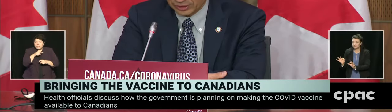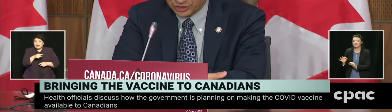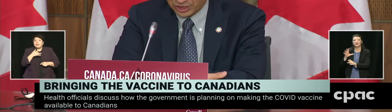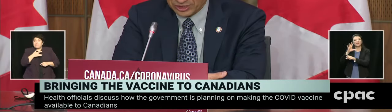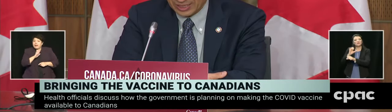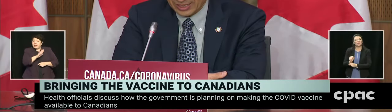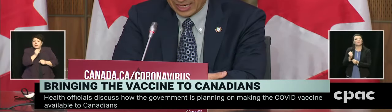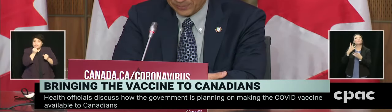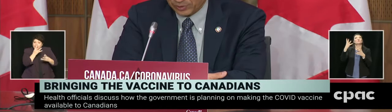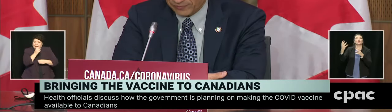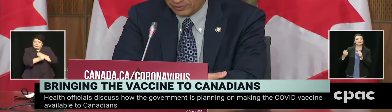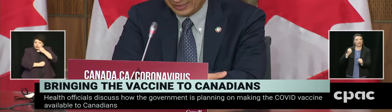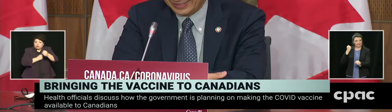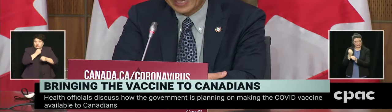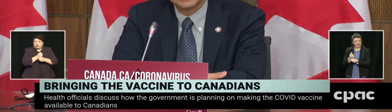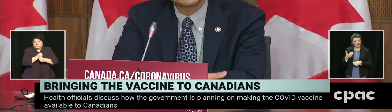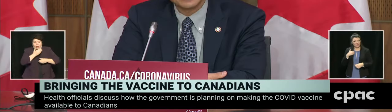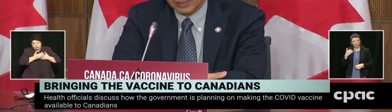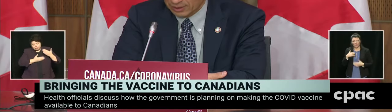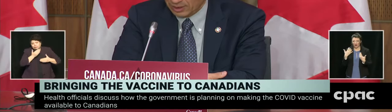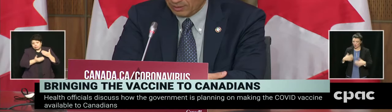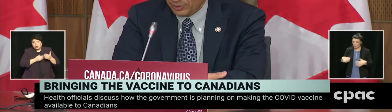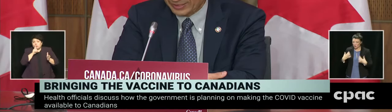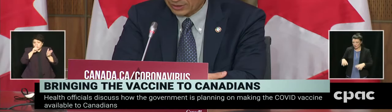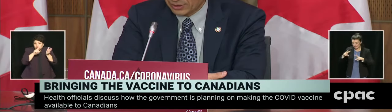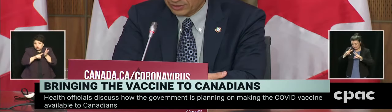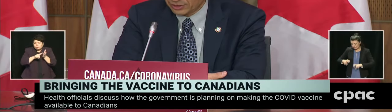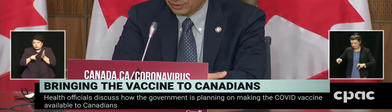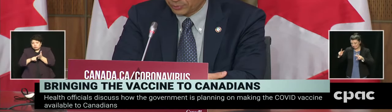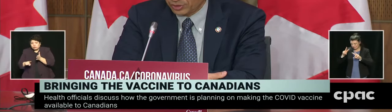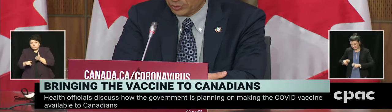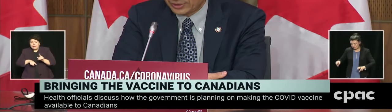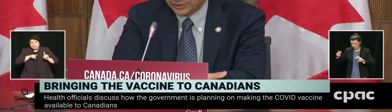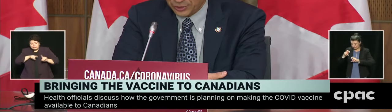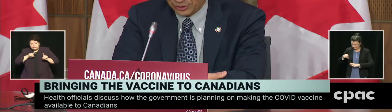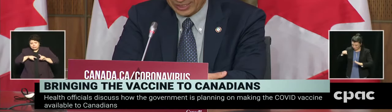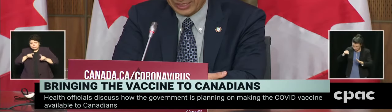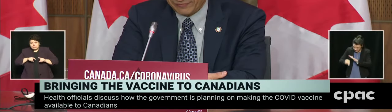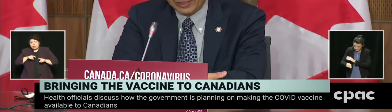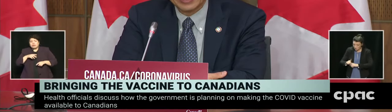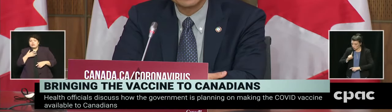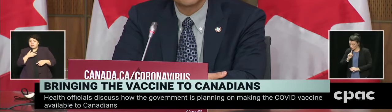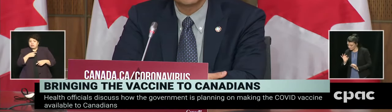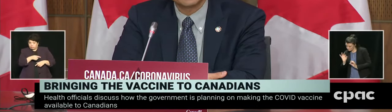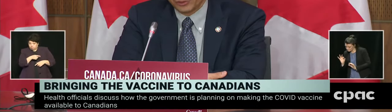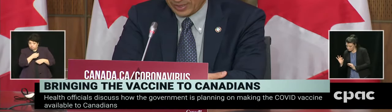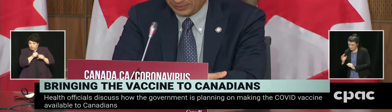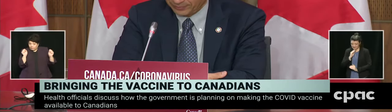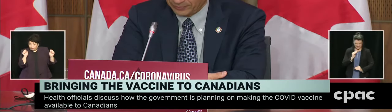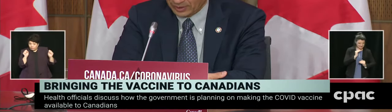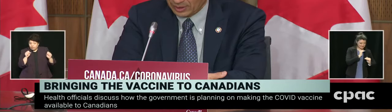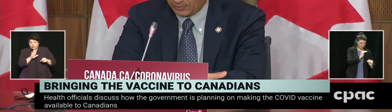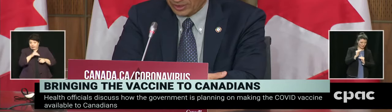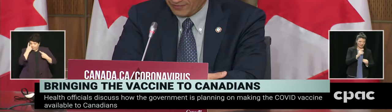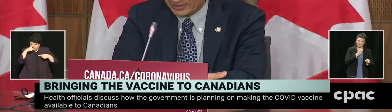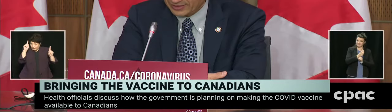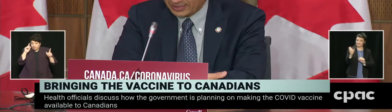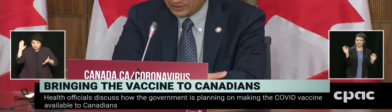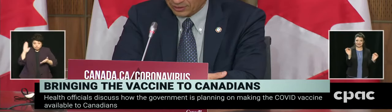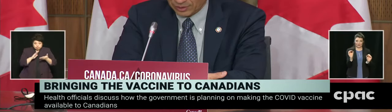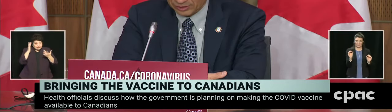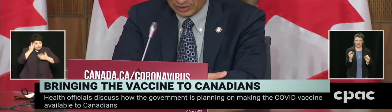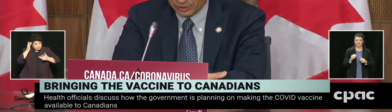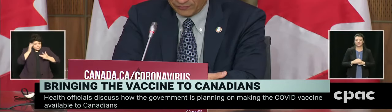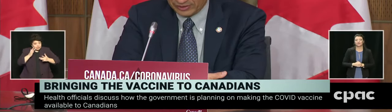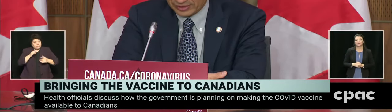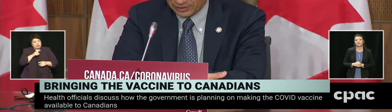travaux de recherche approfondis nécessaires pour garantir un produit sûr et efficace pour les humains. Pour la